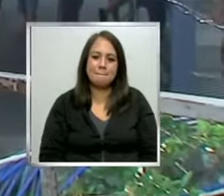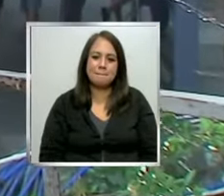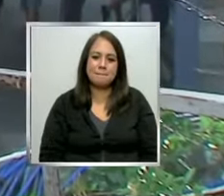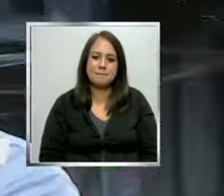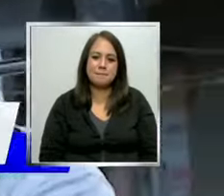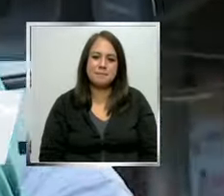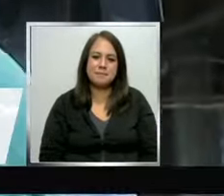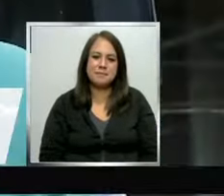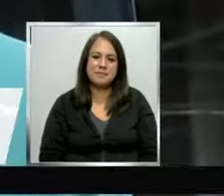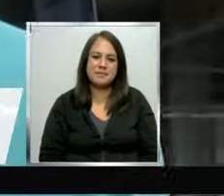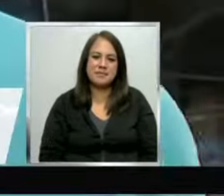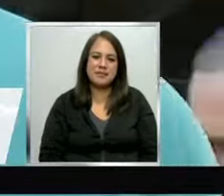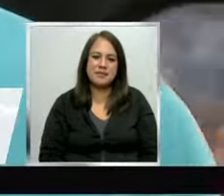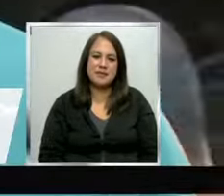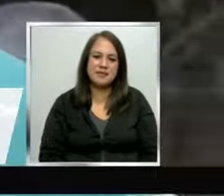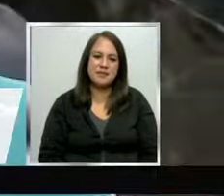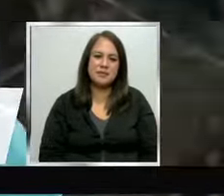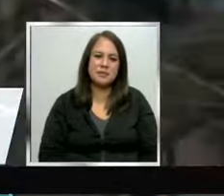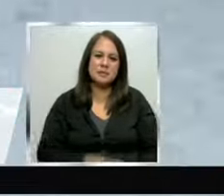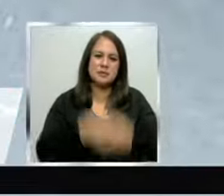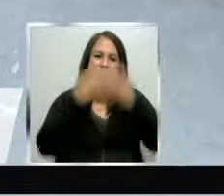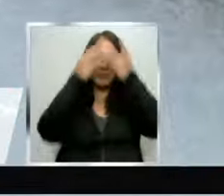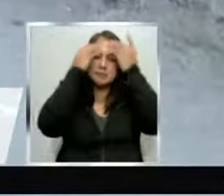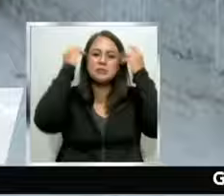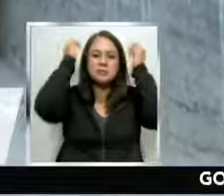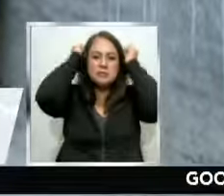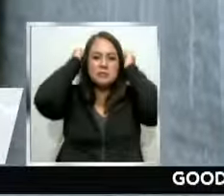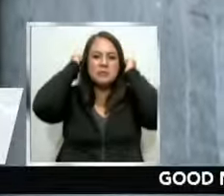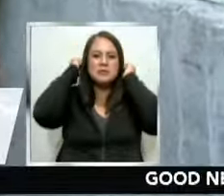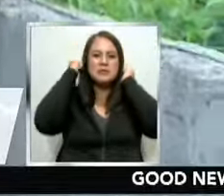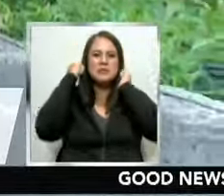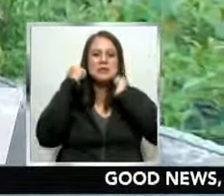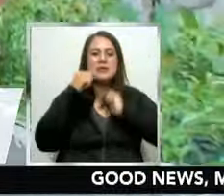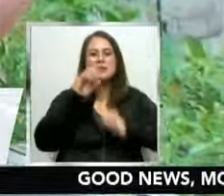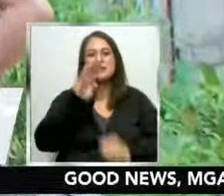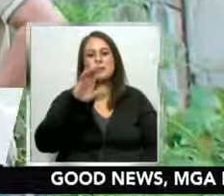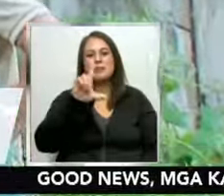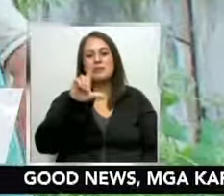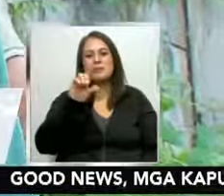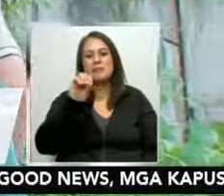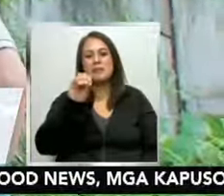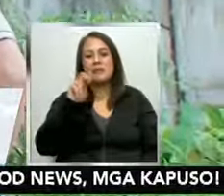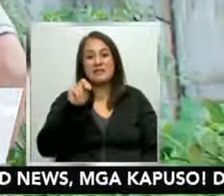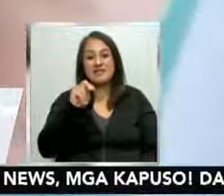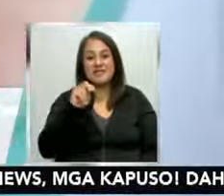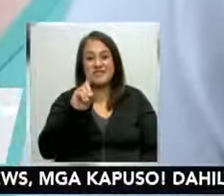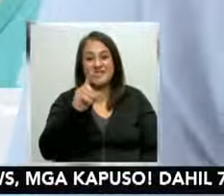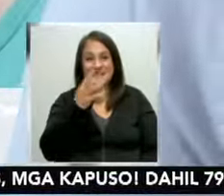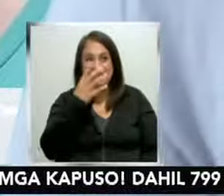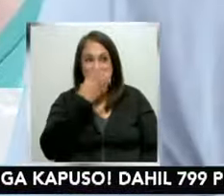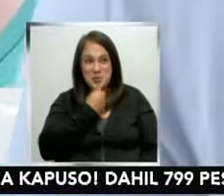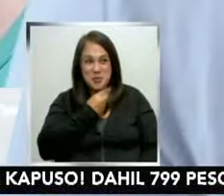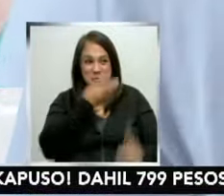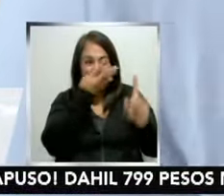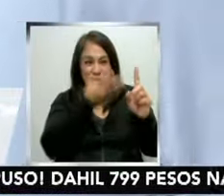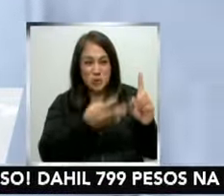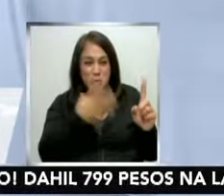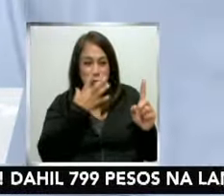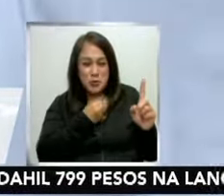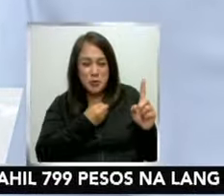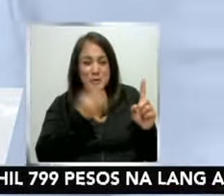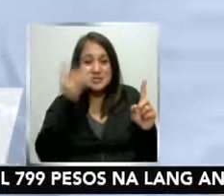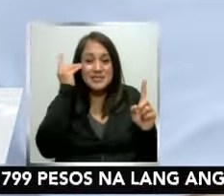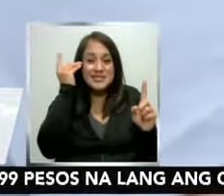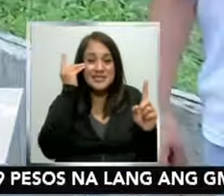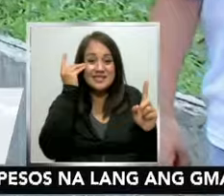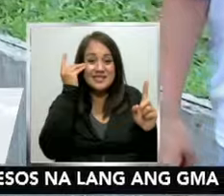Naka-hair mullet at blonde highlights pa. Sinong mag-aakalang ang lalaking ito? Si Ding Dong Dantes